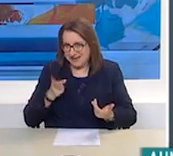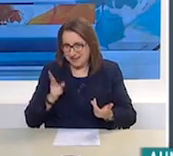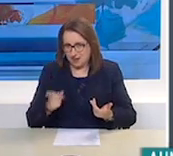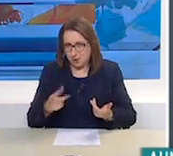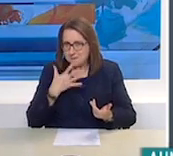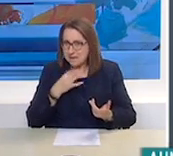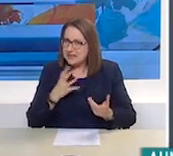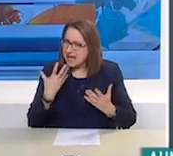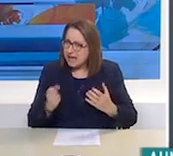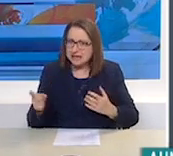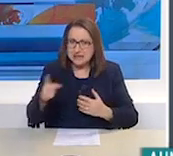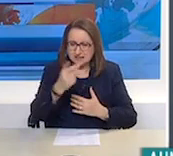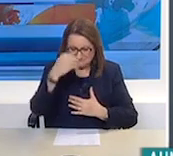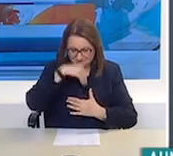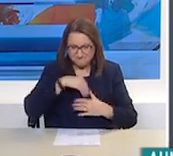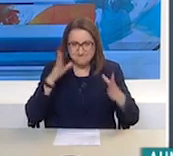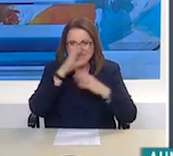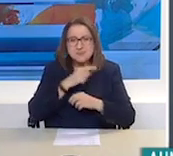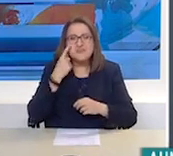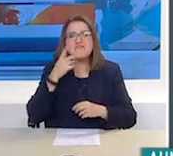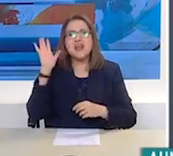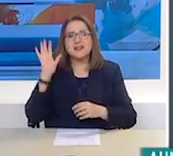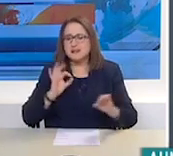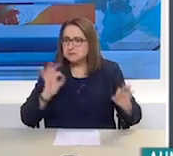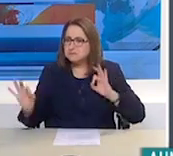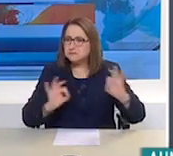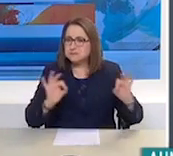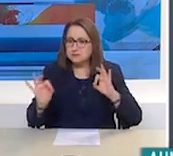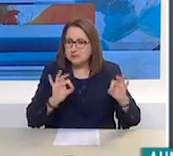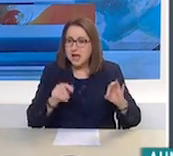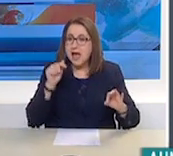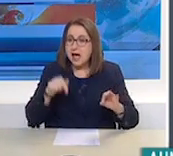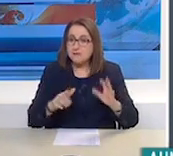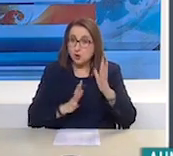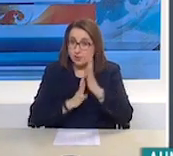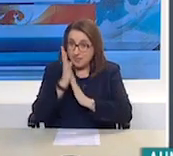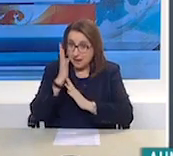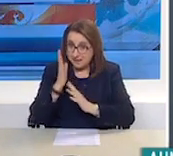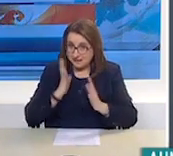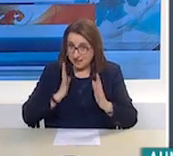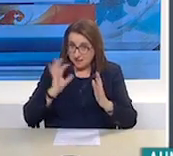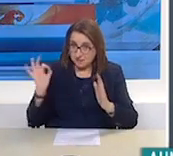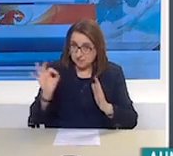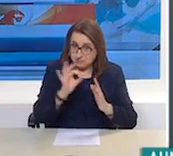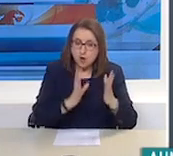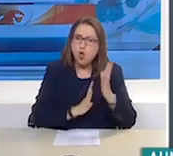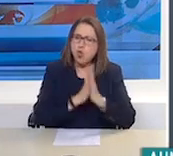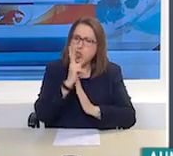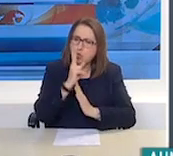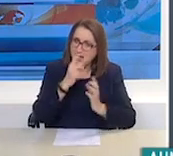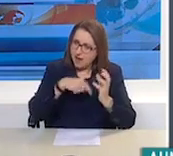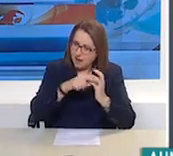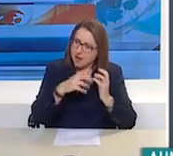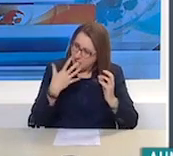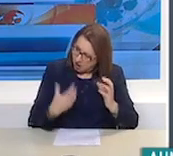έτσι, αποδεικνύεται και από τα πράγματα ότι μόνο 3 από τα 15 είναι χωρίς κάποιο ιστορικό και χωρίς